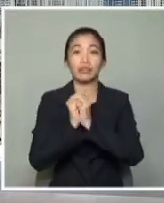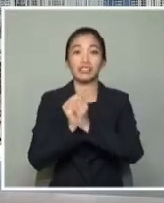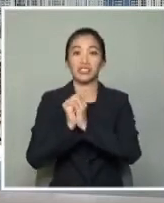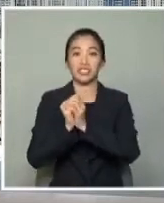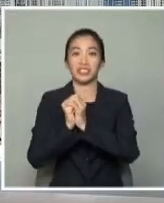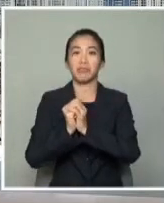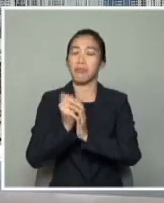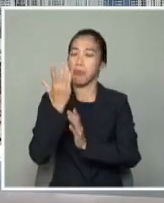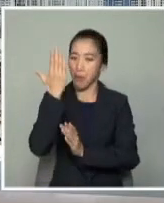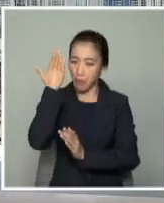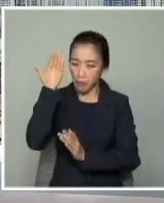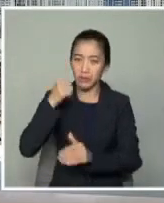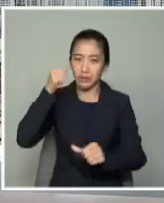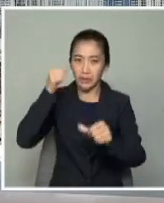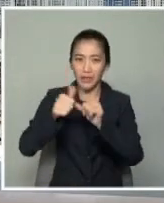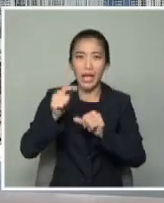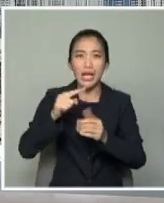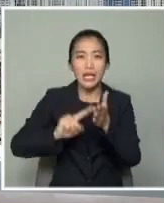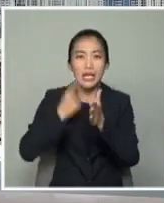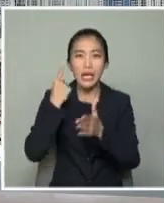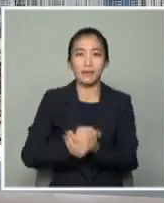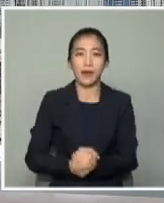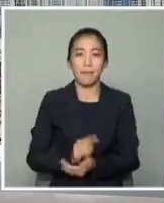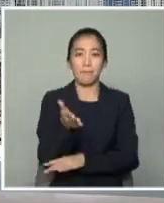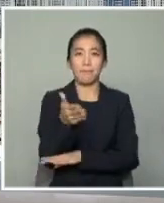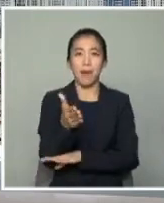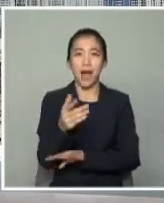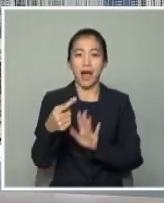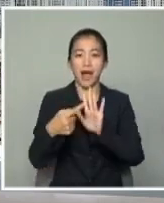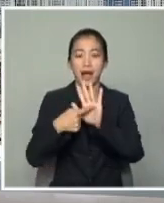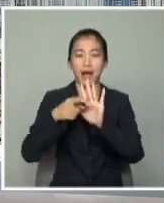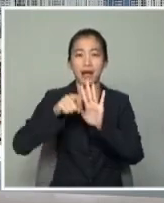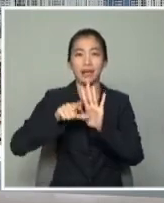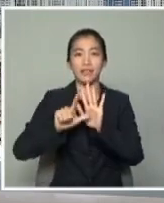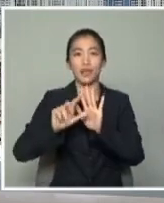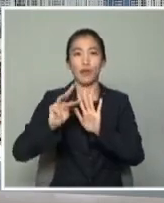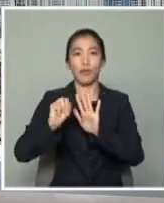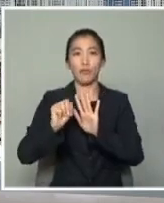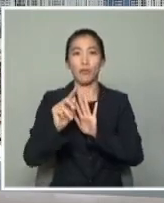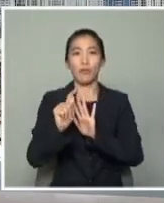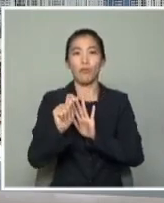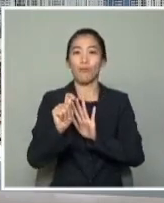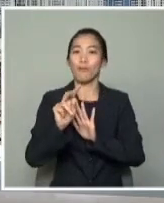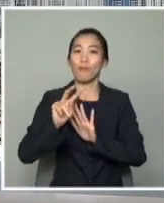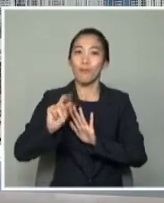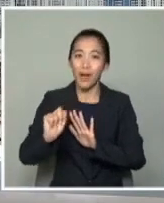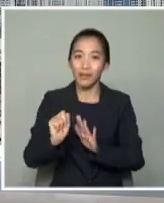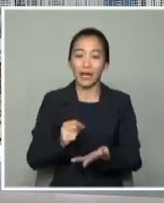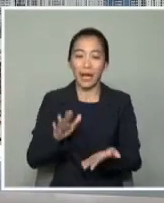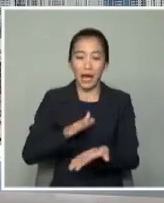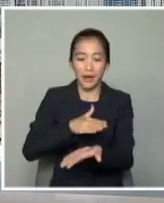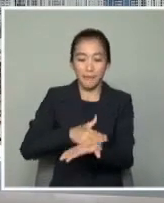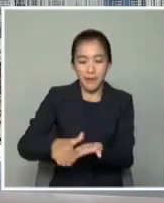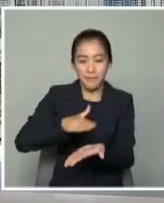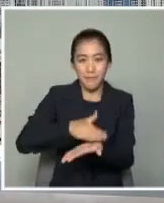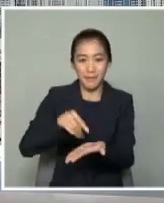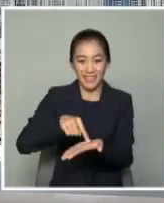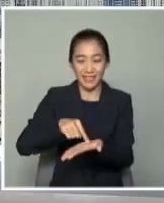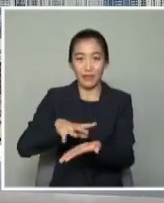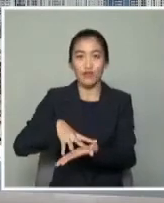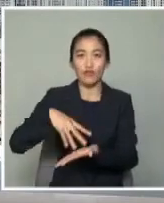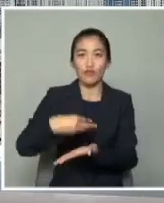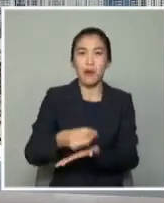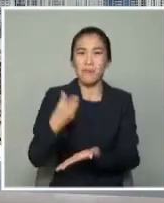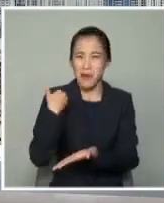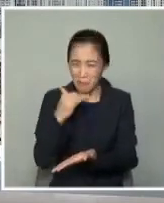งปลาแซลมอนแล้วก็ยังมีกุ้งแช่แข็งจากเอกวาดอร์ล่าสุดเมื่อไม่กี่วันที่ผ่านมามีเรื่องของปีกไก่แช่